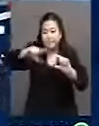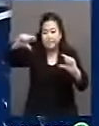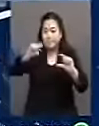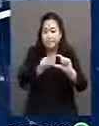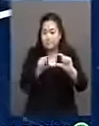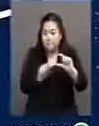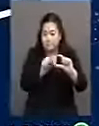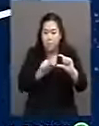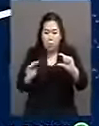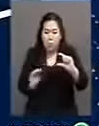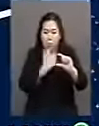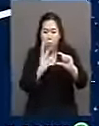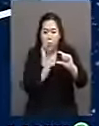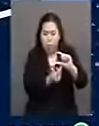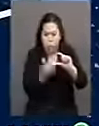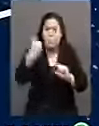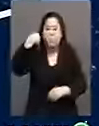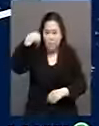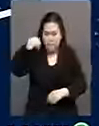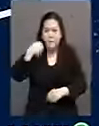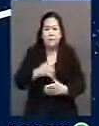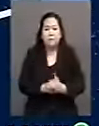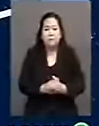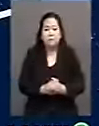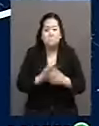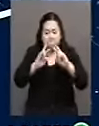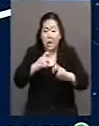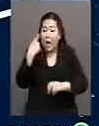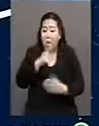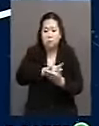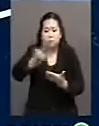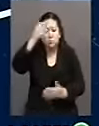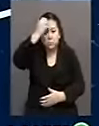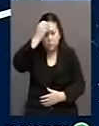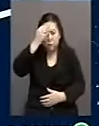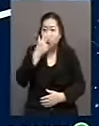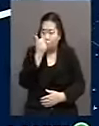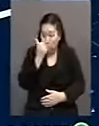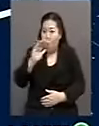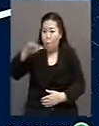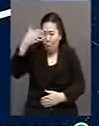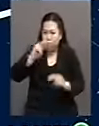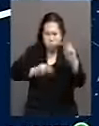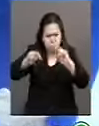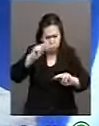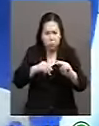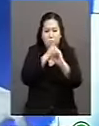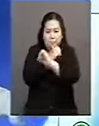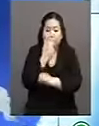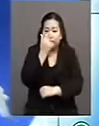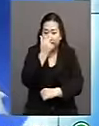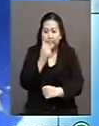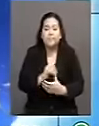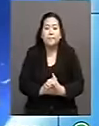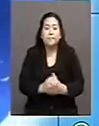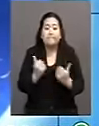ต้องเตรียมรับมือกับภายุลูกนี้ครัสำหับใครที่จะเดินทางไปประเทศญี่ปุ่นต้องตัวสอบสมประกาศอย่างใล้ชิดครับทั้หม